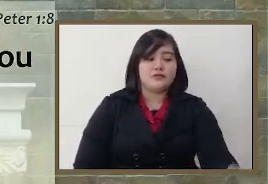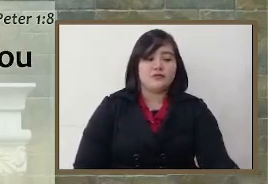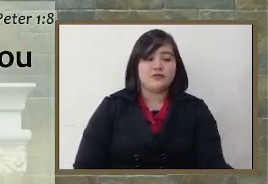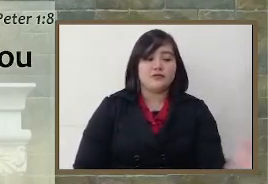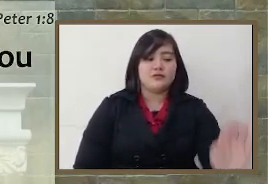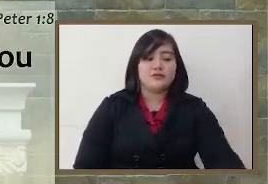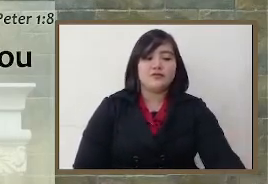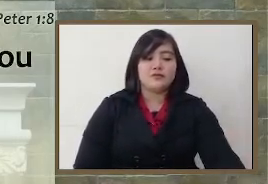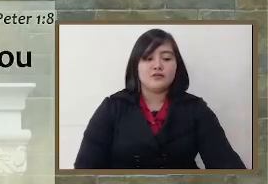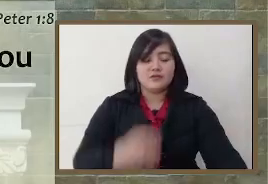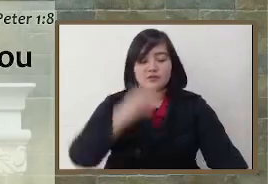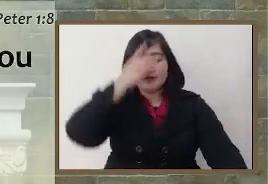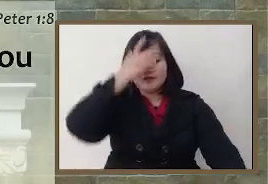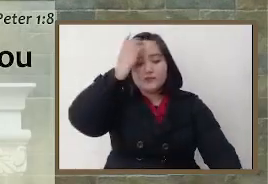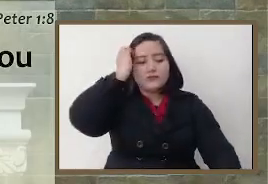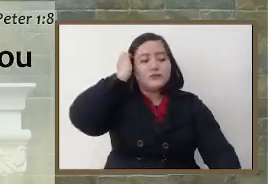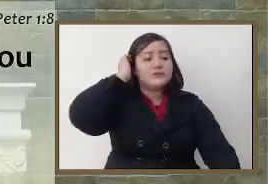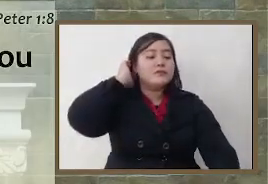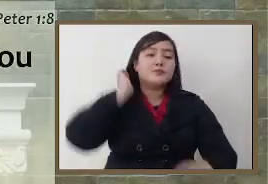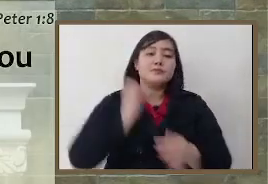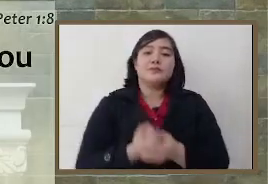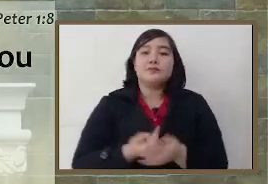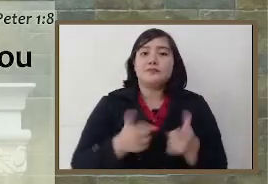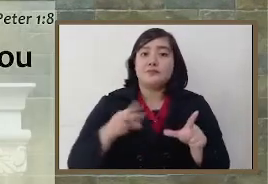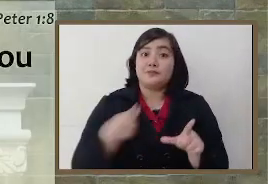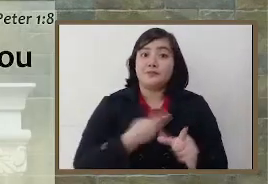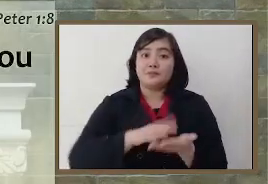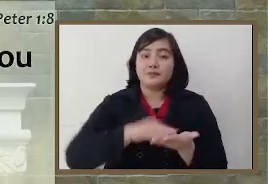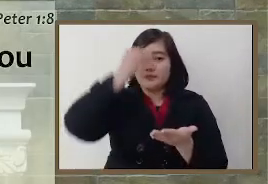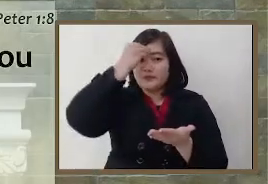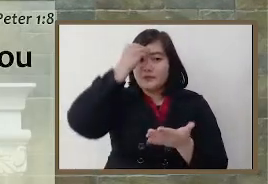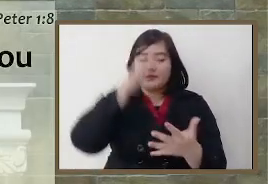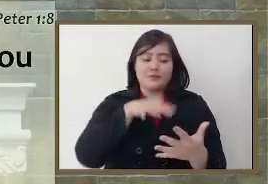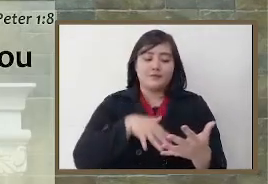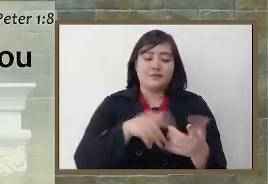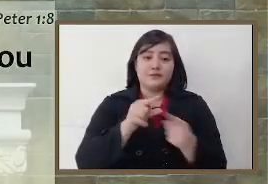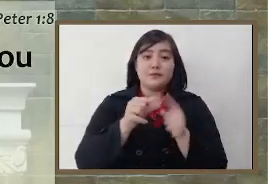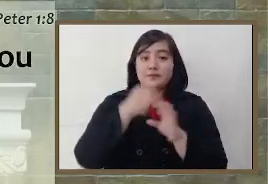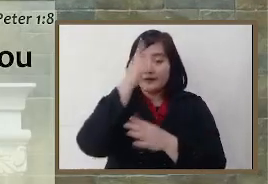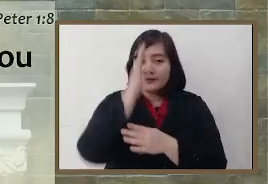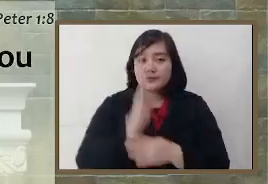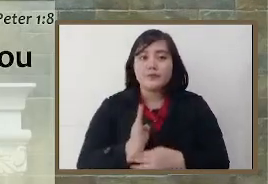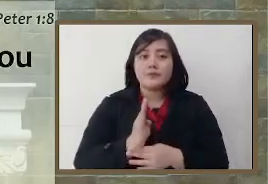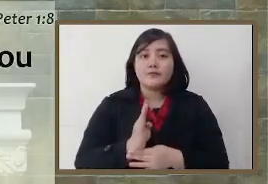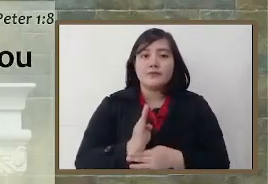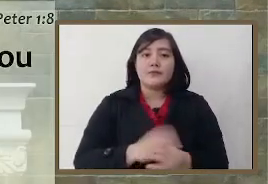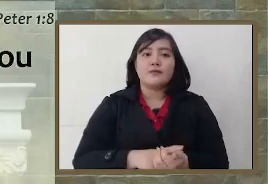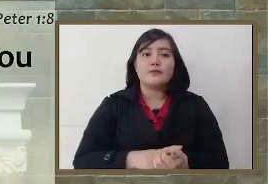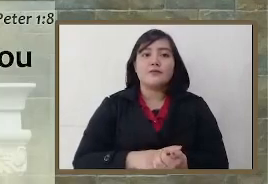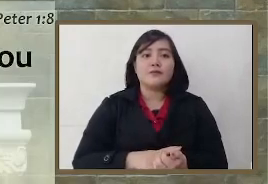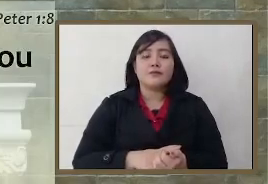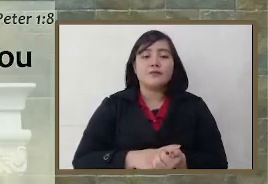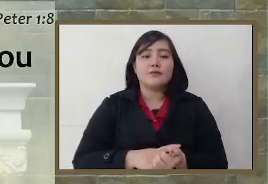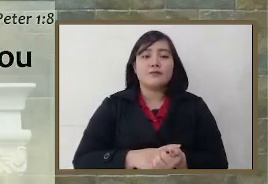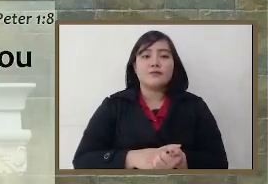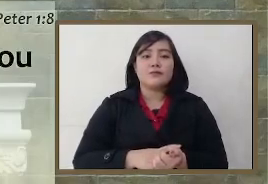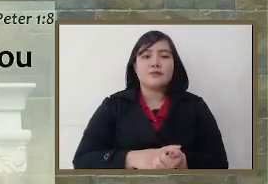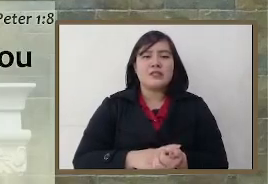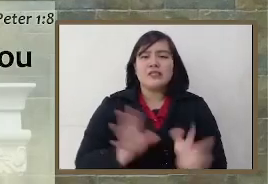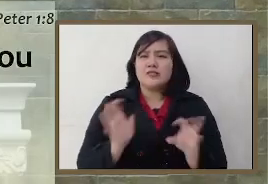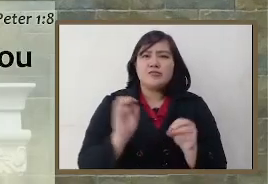matuto tayo mag-aral ng salita ng Diyos. I want everyone, mga kapatid, walang magaling, tandaan niyo, walang